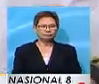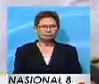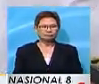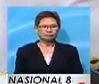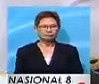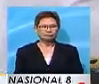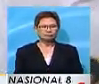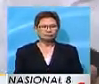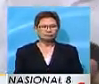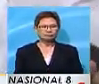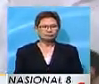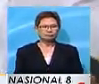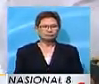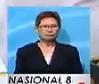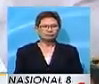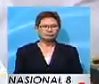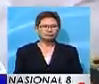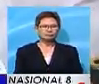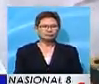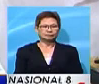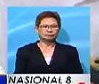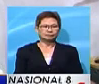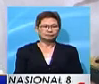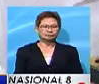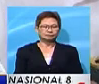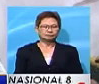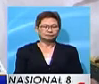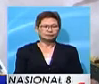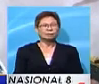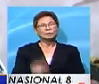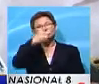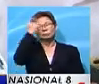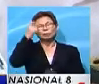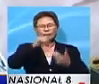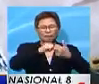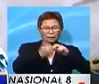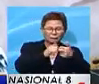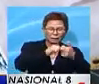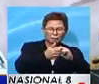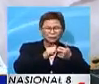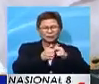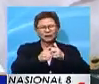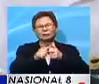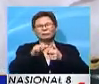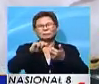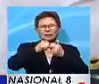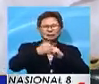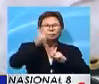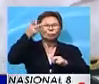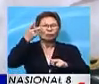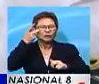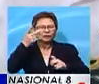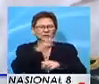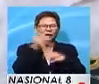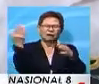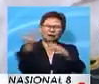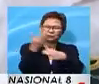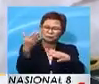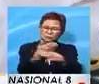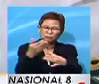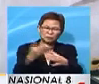negeri memandangkan pergolakan geopolitik sekarang ini dan dengan